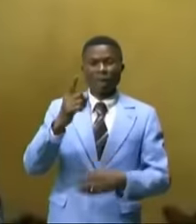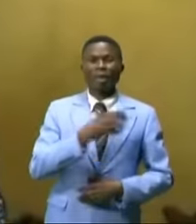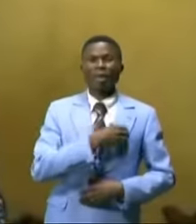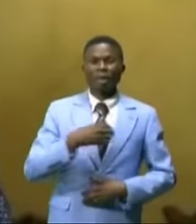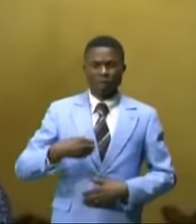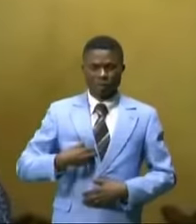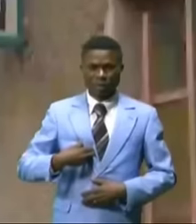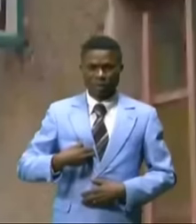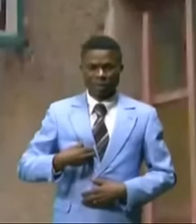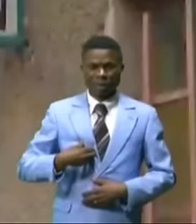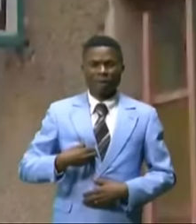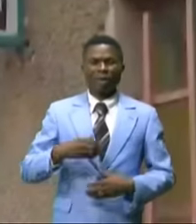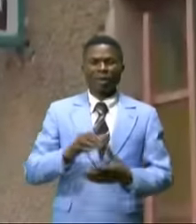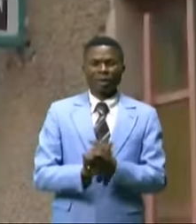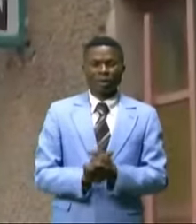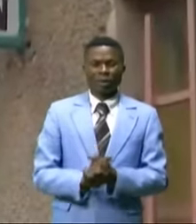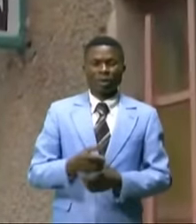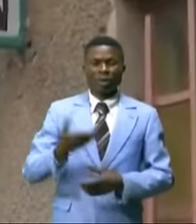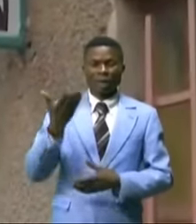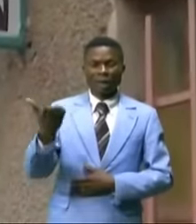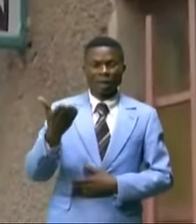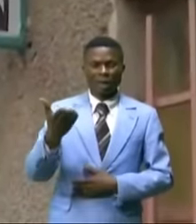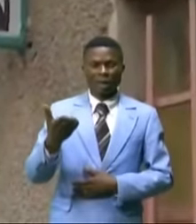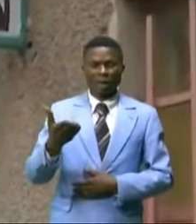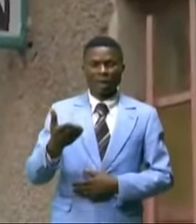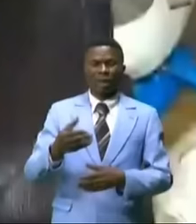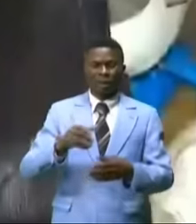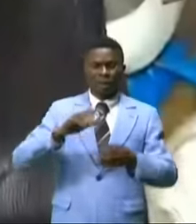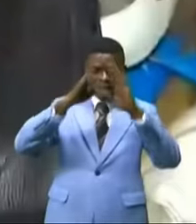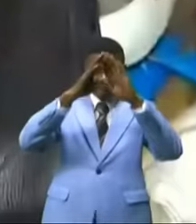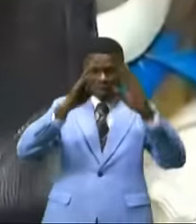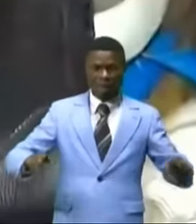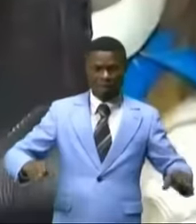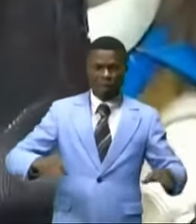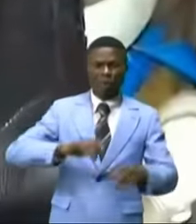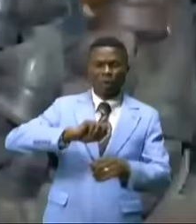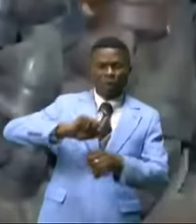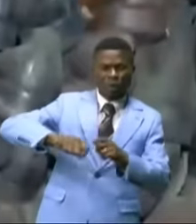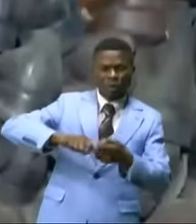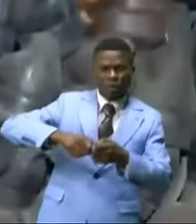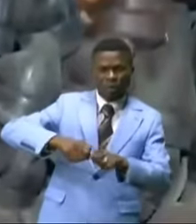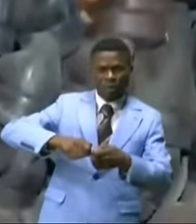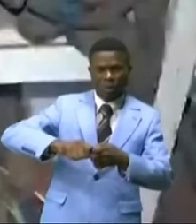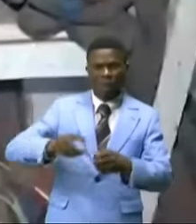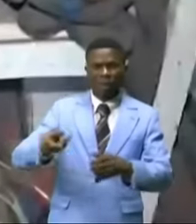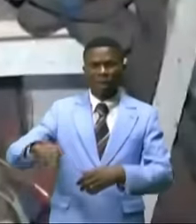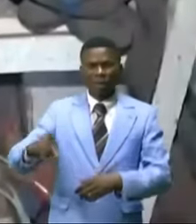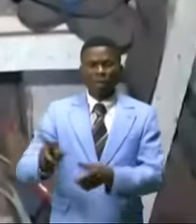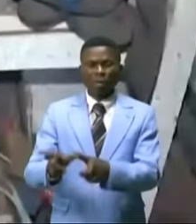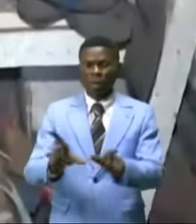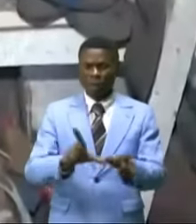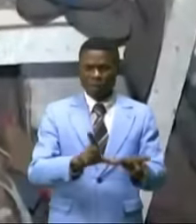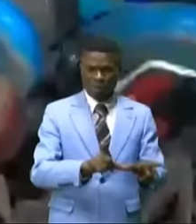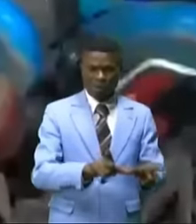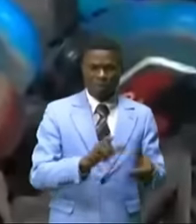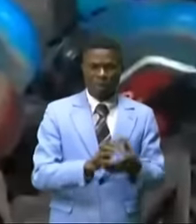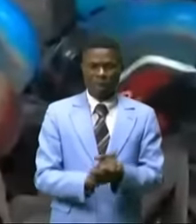la cinquantaine. Nous sommes dans ce laboratoire de chaussures du 30 juin dans la province du Lualaba.